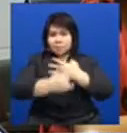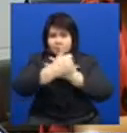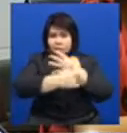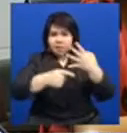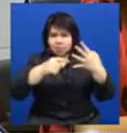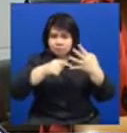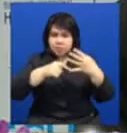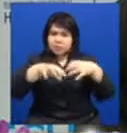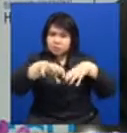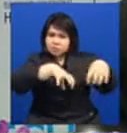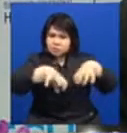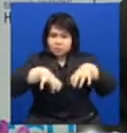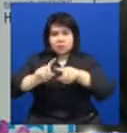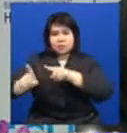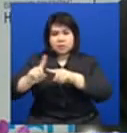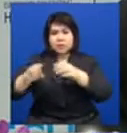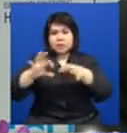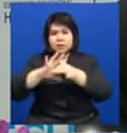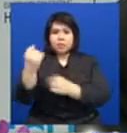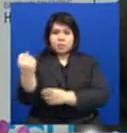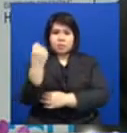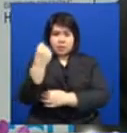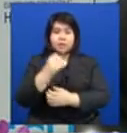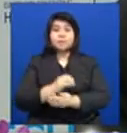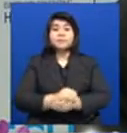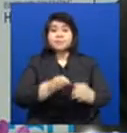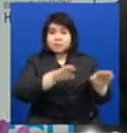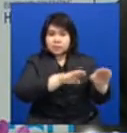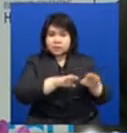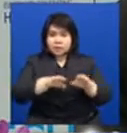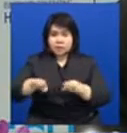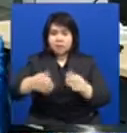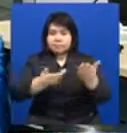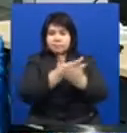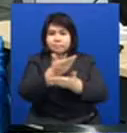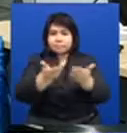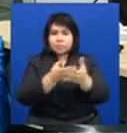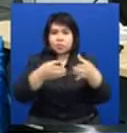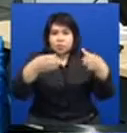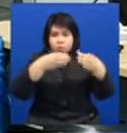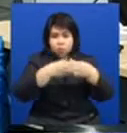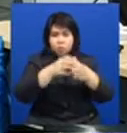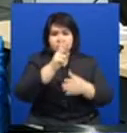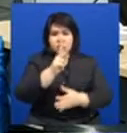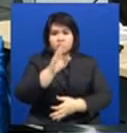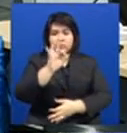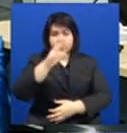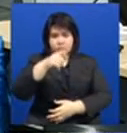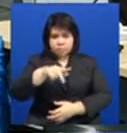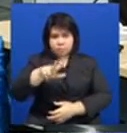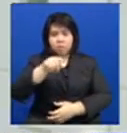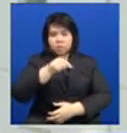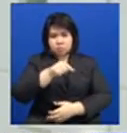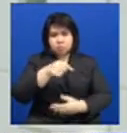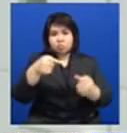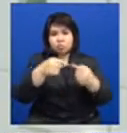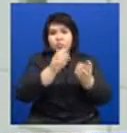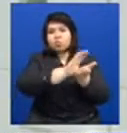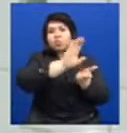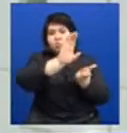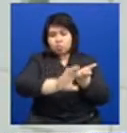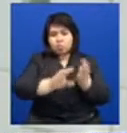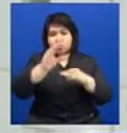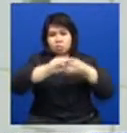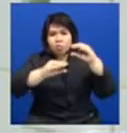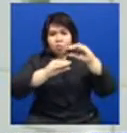ธุรกิจที่เกี่ยวเนื่องด้านพลังงานโดยเตรียมหารือร่วมกับกลุ่มกฟผ.ในการขยายการลงทุนโครงการขนาด